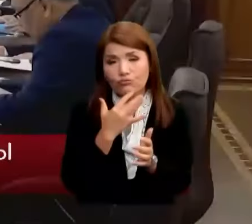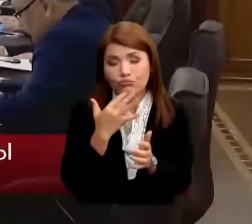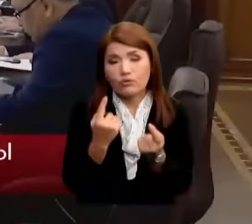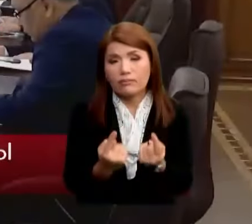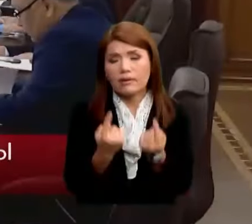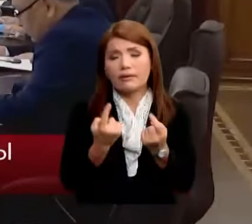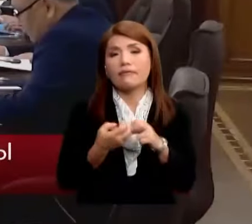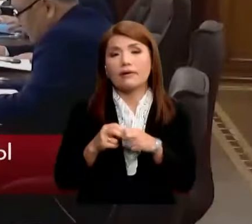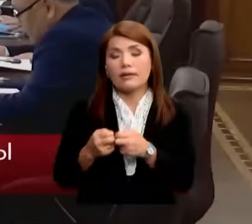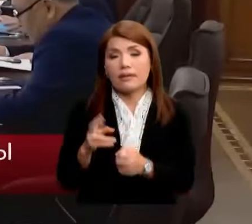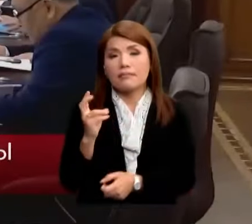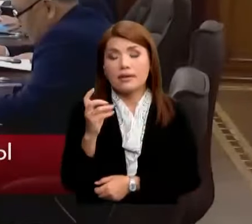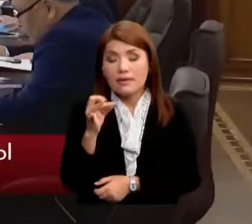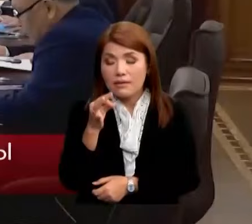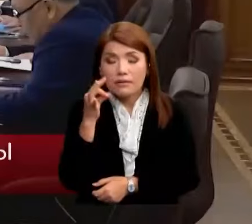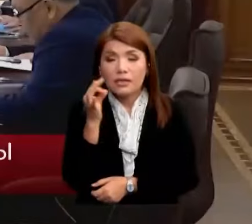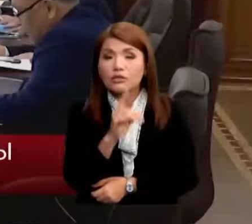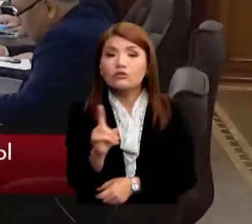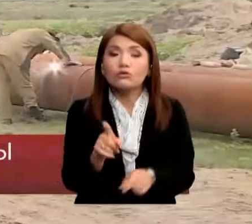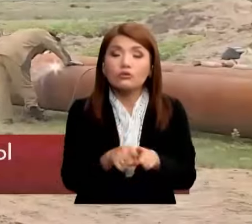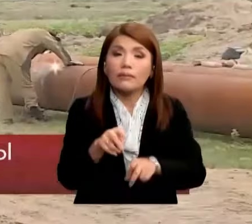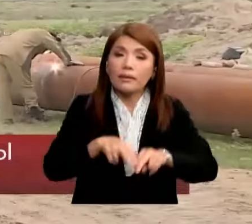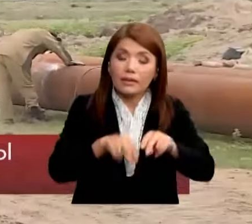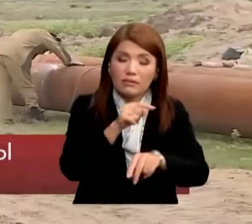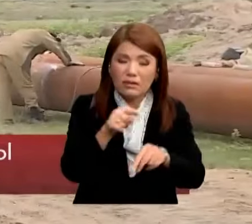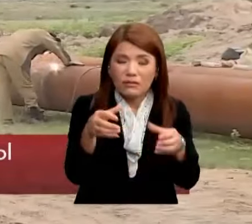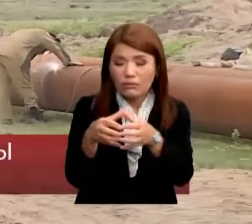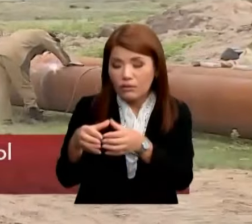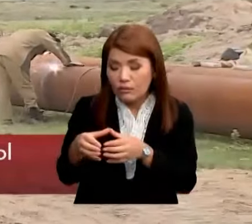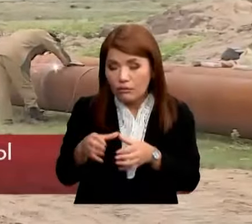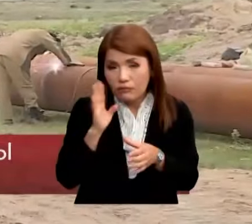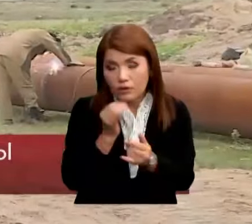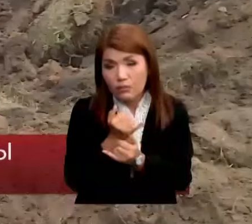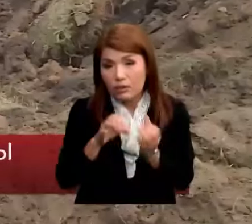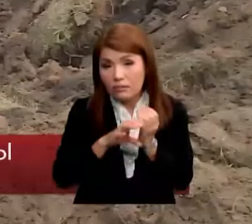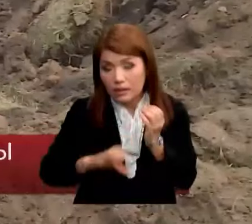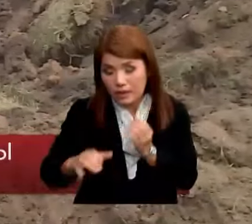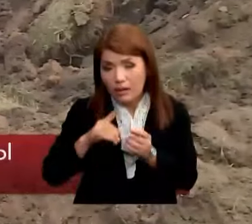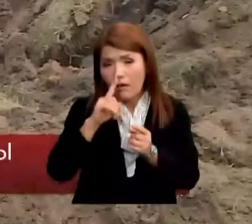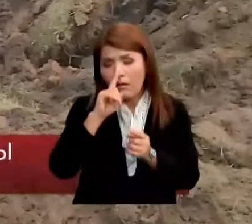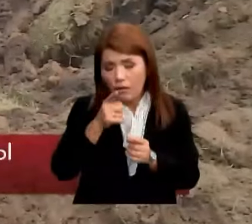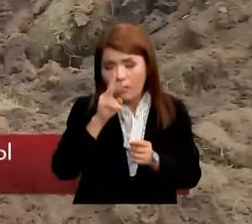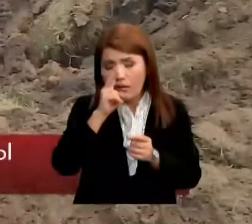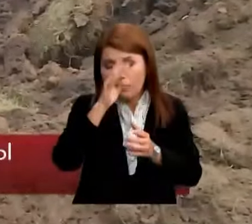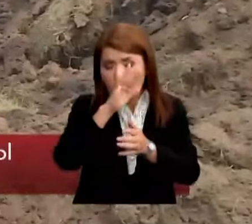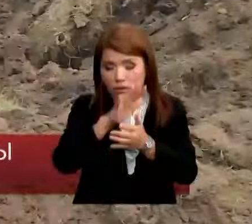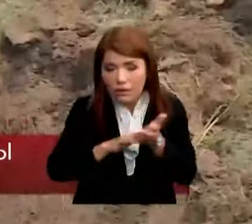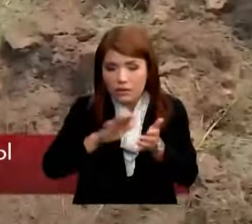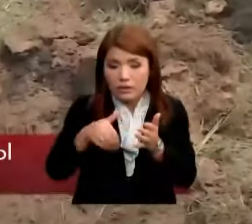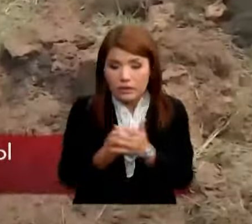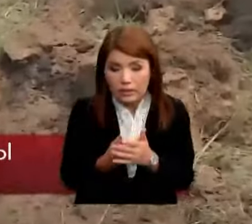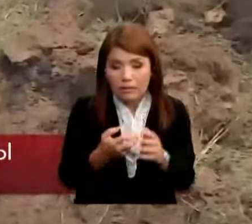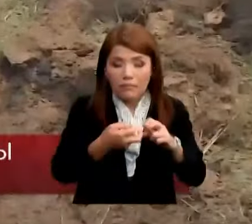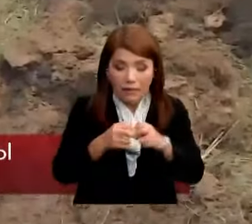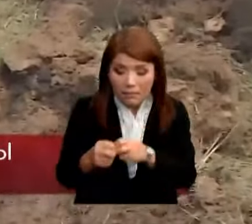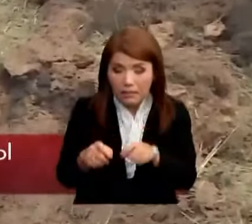словам премьер-министра бектенов некоторые проекты по строительству групповых водоводов реализуются годами к примеру Вот такая